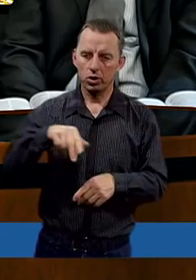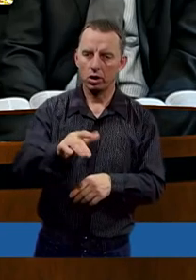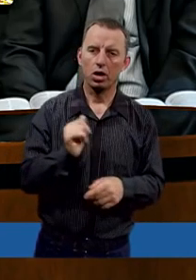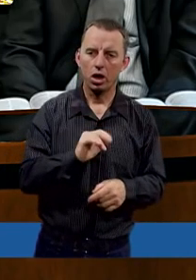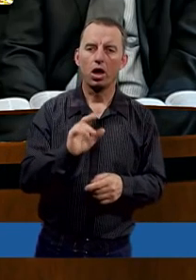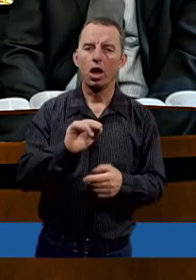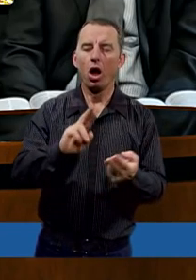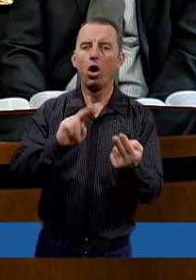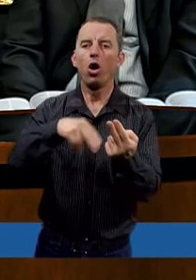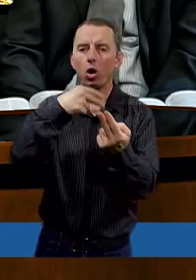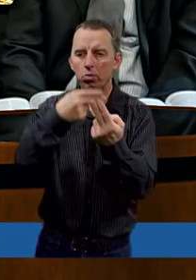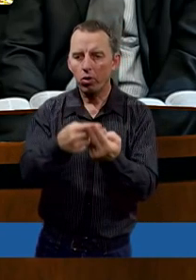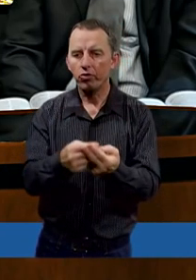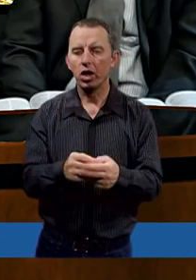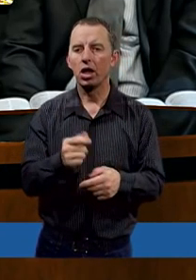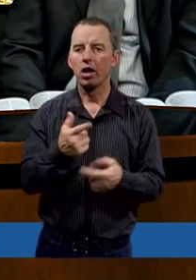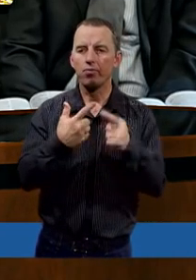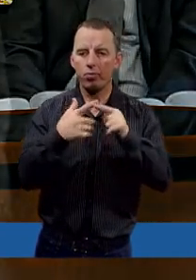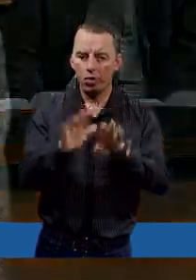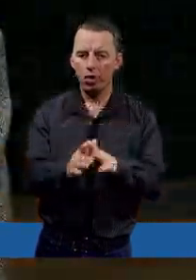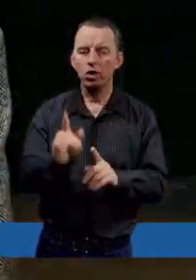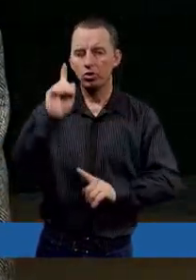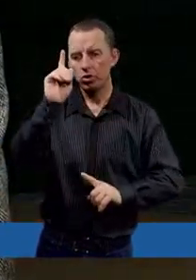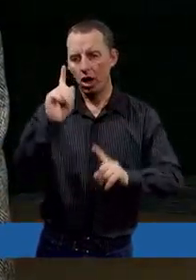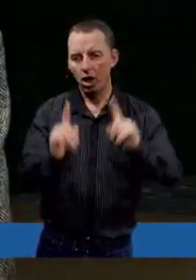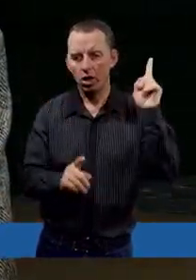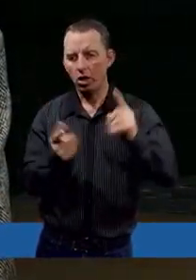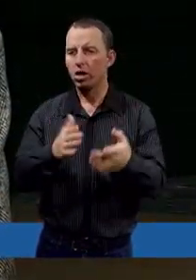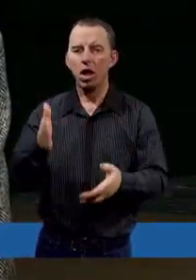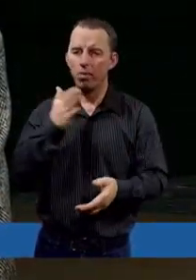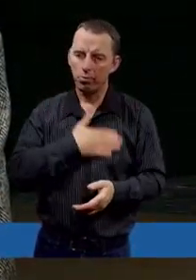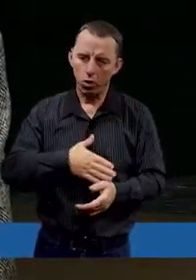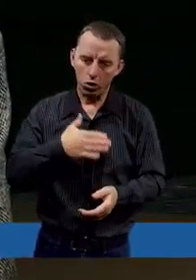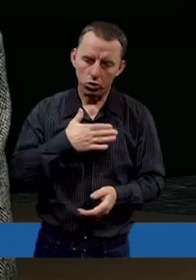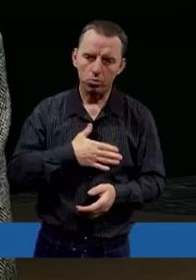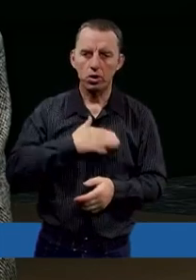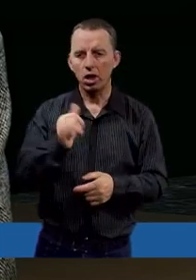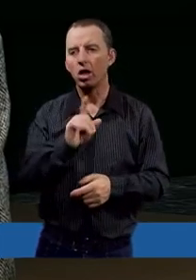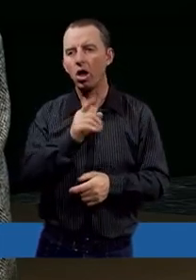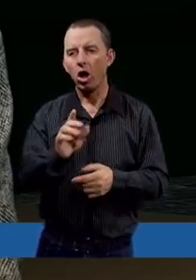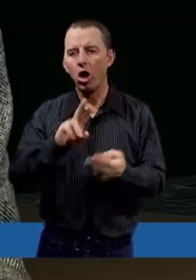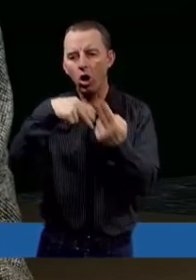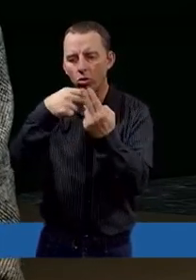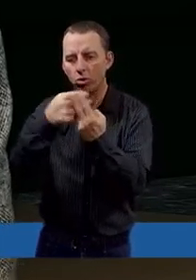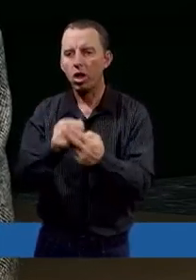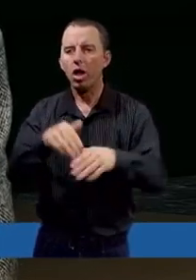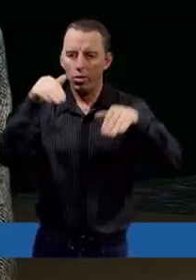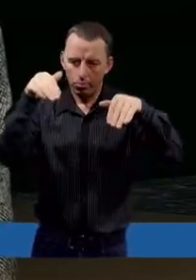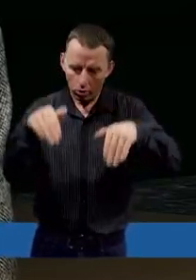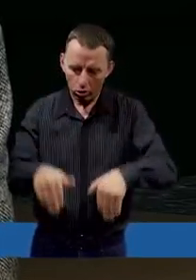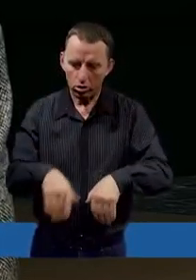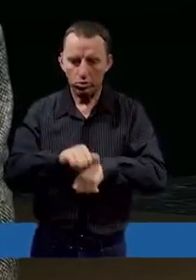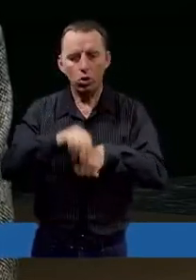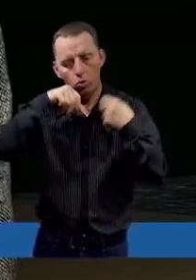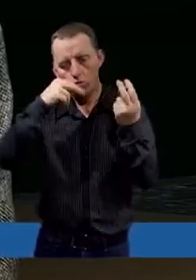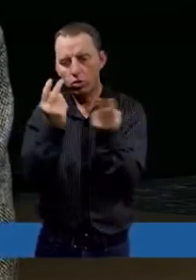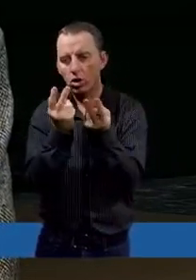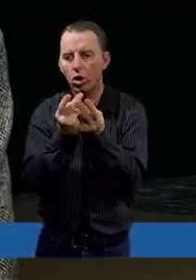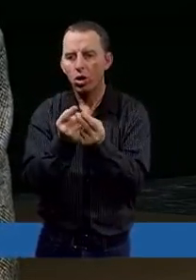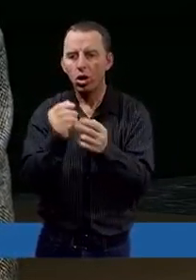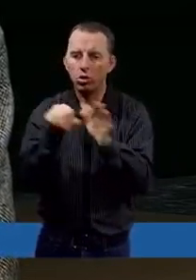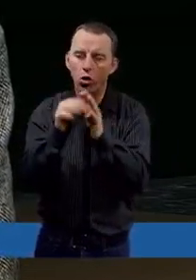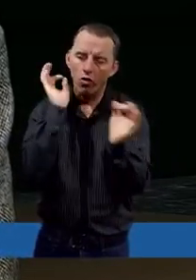i odpowiadali w tym momencie. Czy czasem nie podobają nam się ich odpowiedzi? Niekiedy możemy się z nimi utożsamiać i nagle